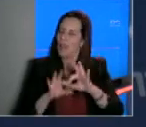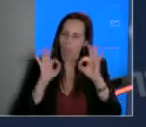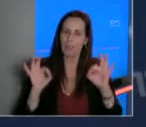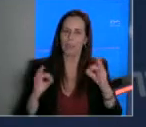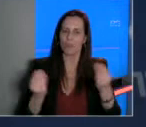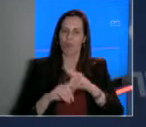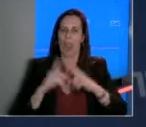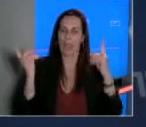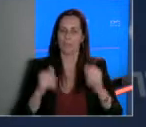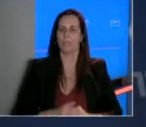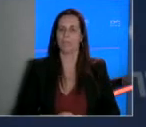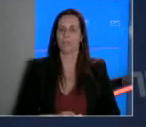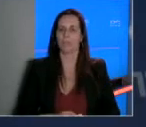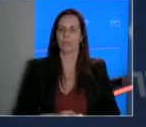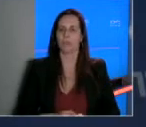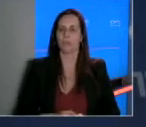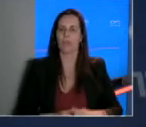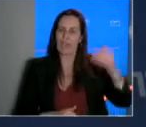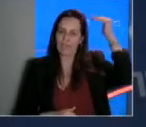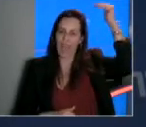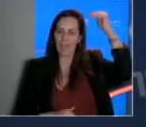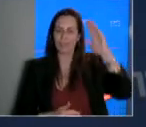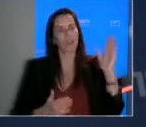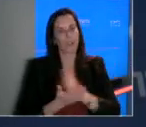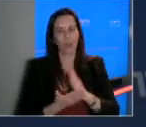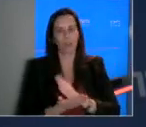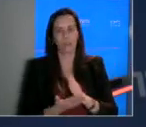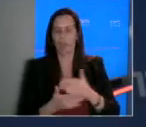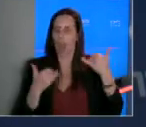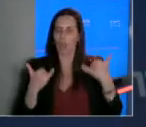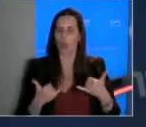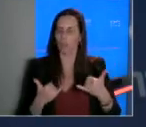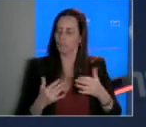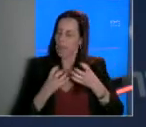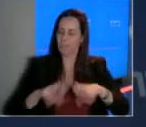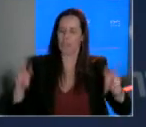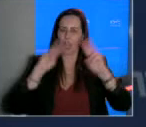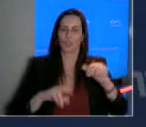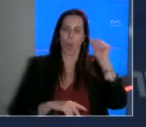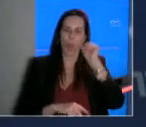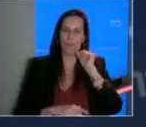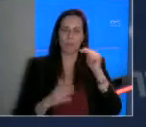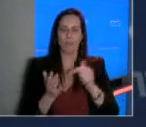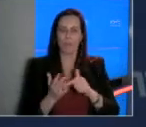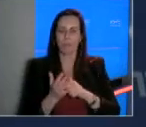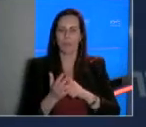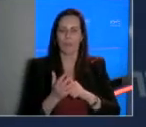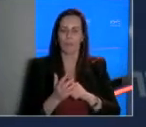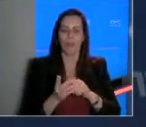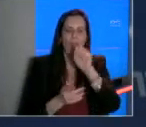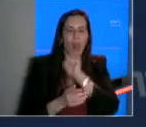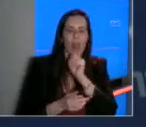להתחיל דרך אחרת. בני גנץ החליט היום לפרק את כחול לבן כדי